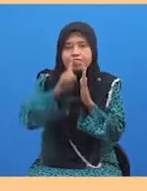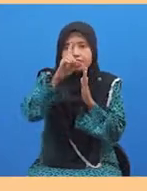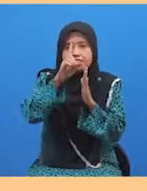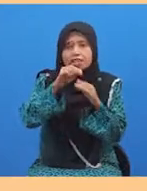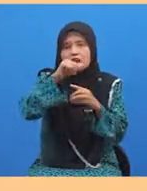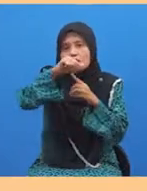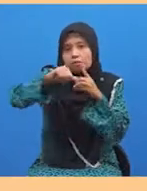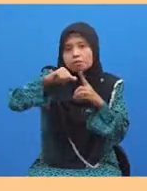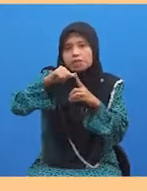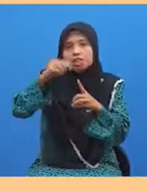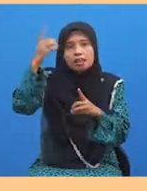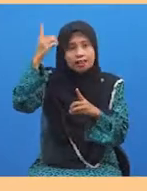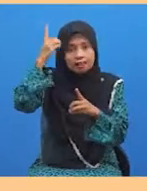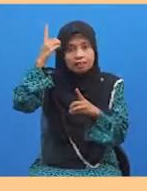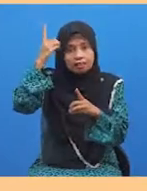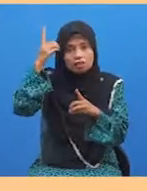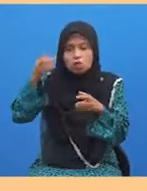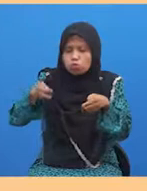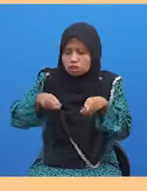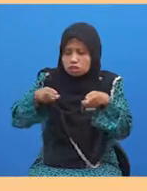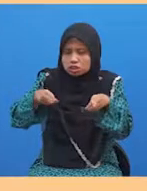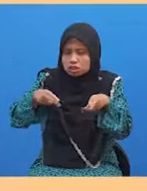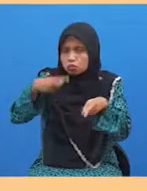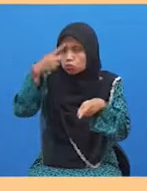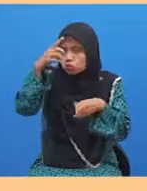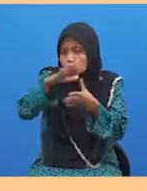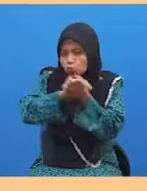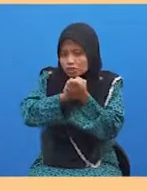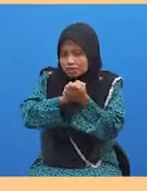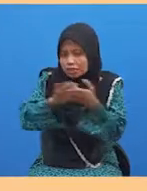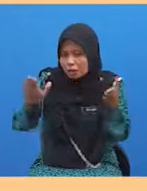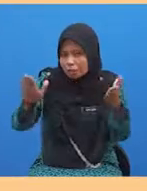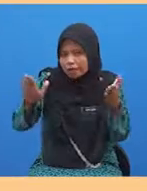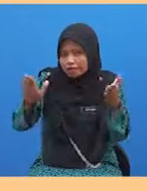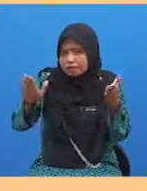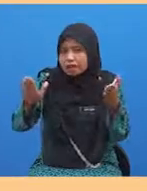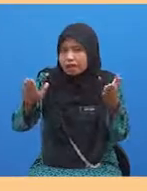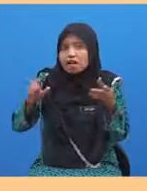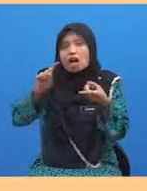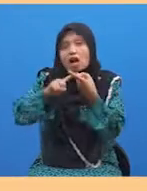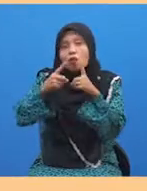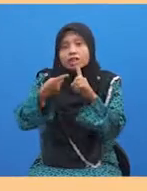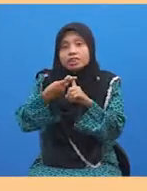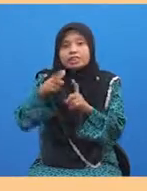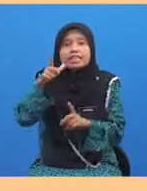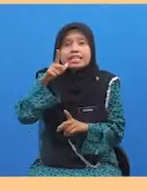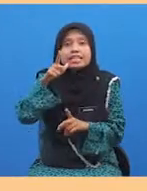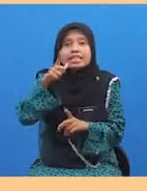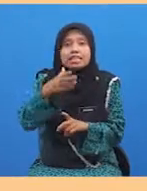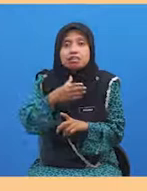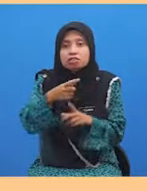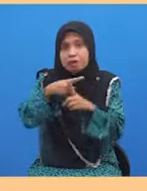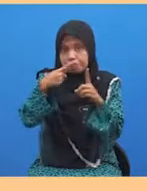apabila Daniel berusaha menyelamatkan sahabatnya Lily